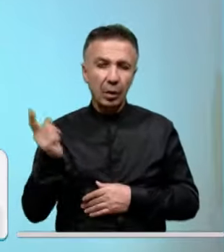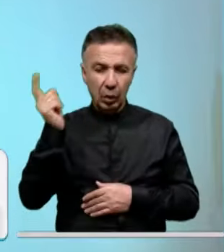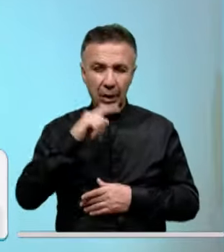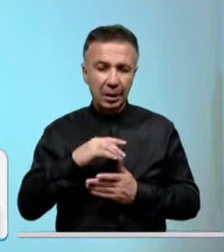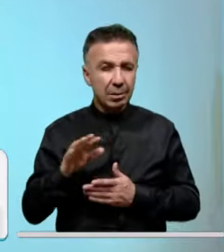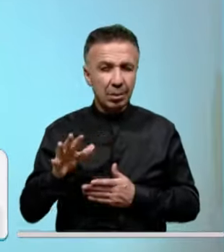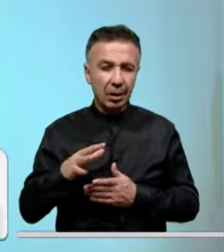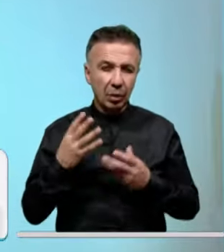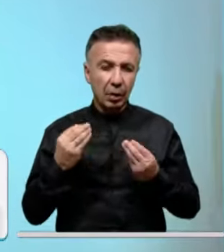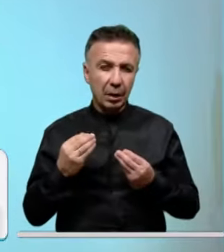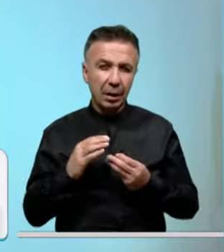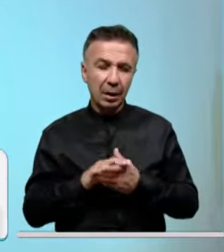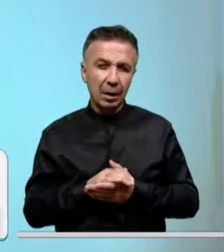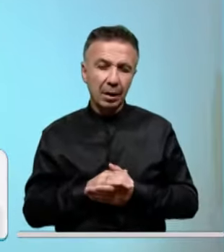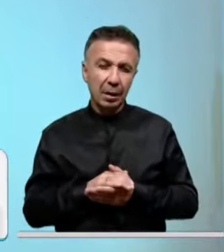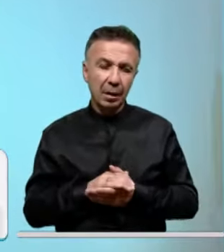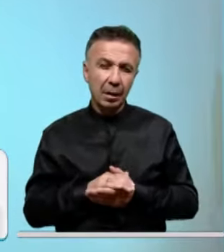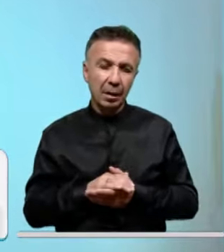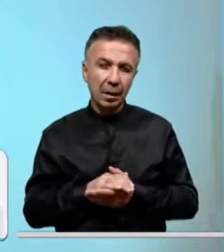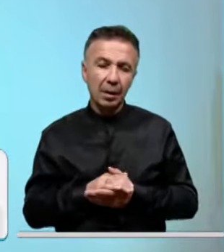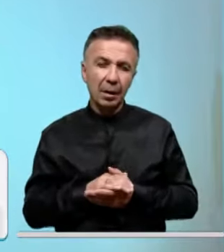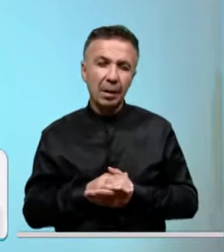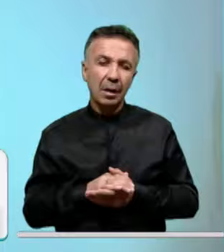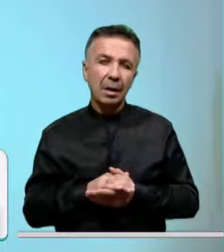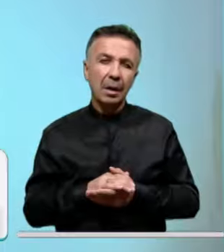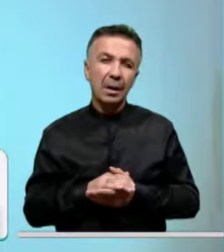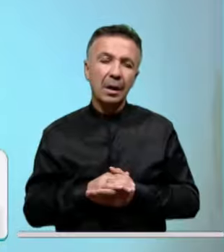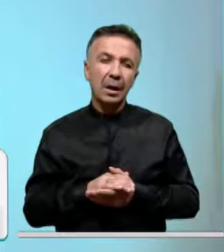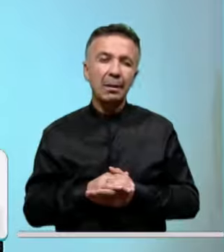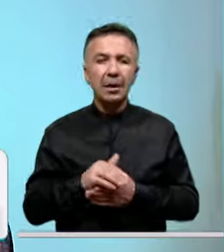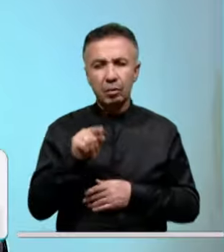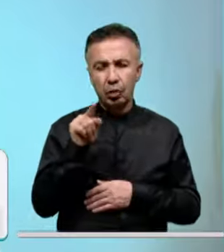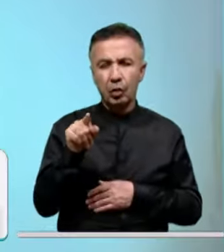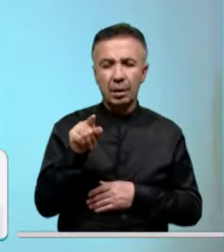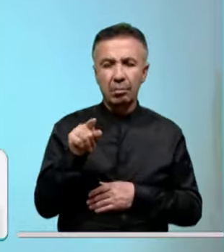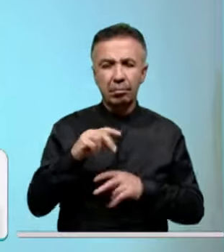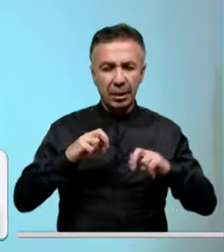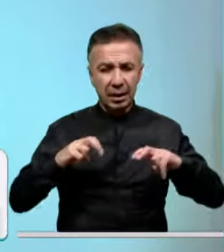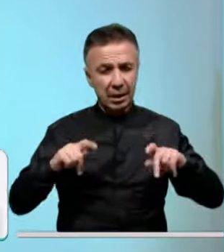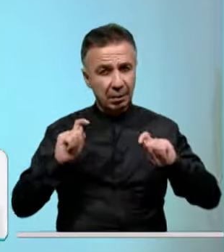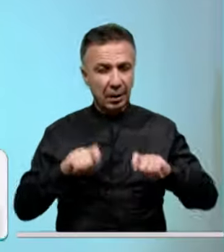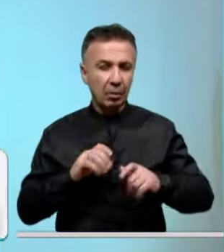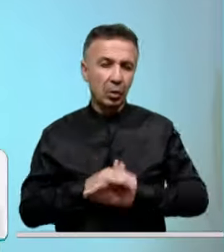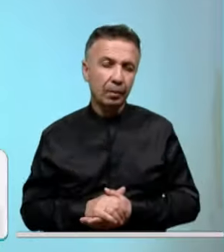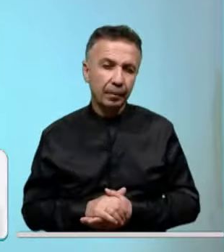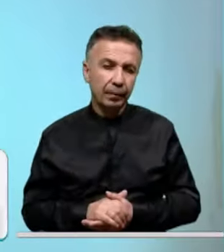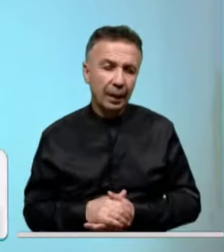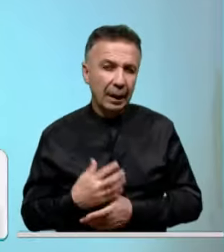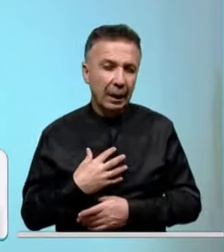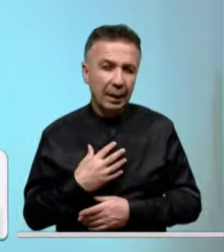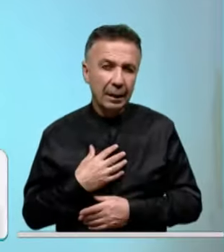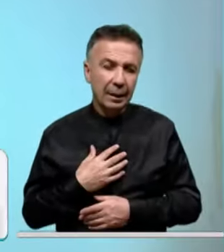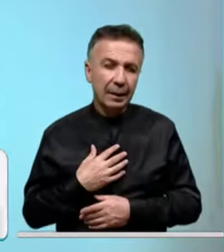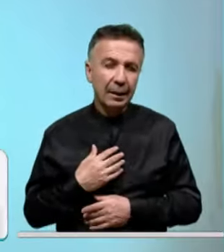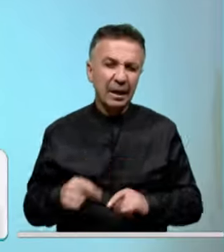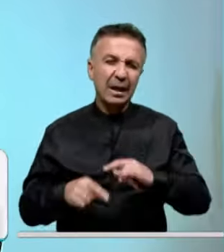olarak güney istikameti, yani kıble istikameti şurası olmalı. Bir araştırma yapıyor. Kendisi kıblenin